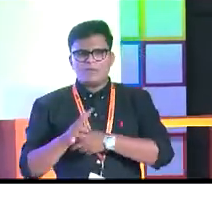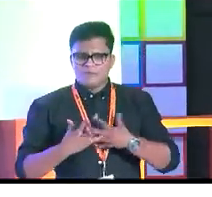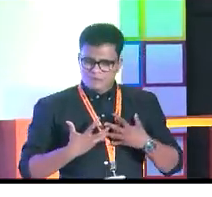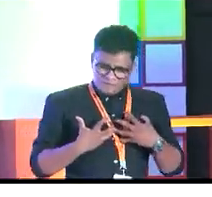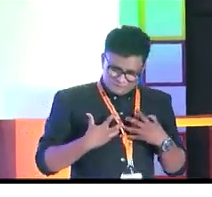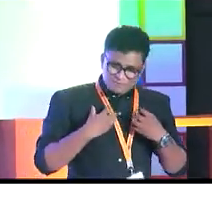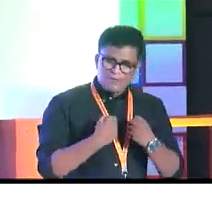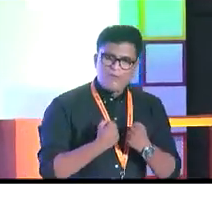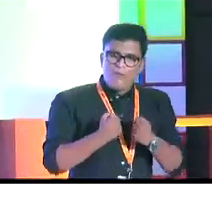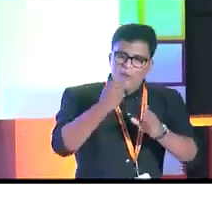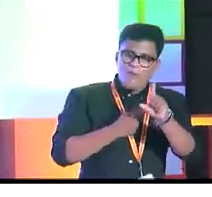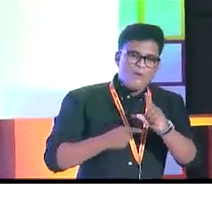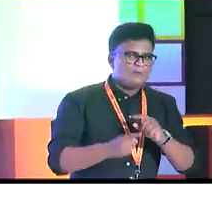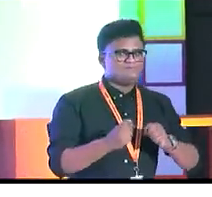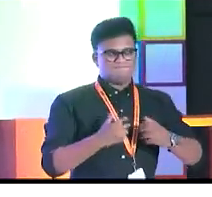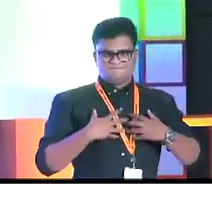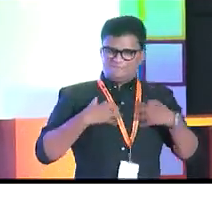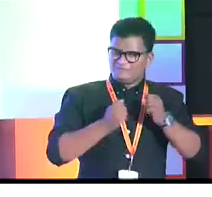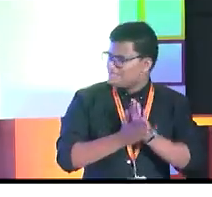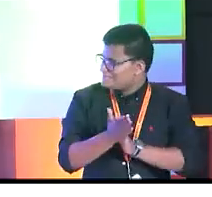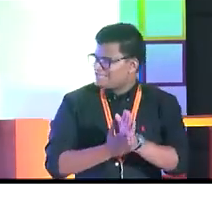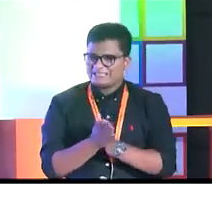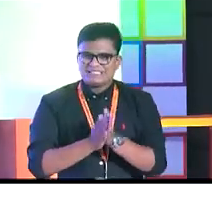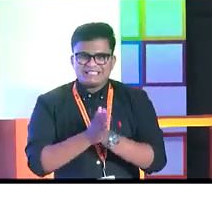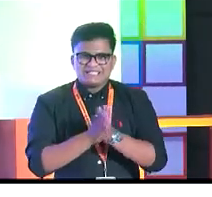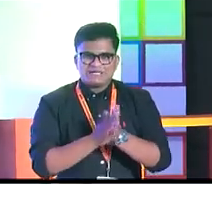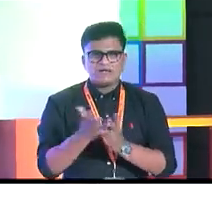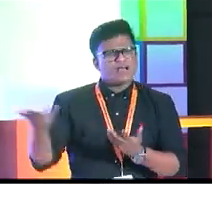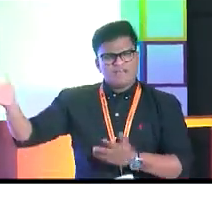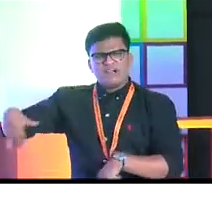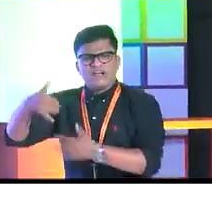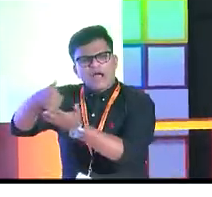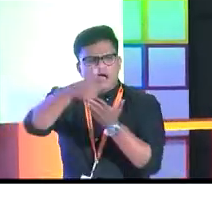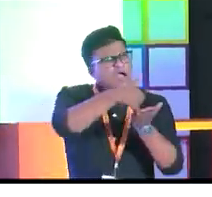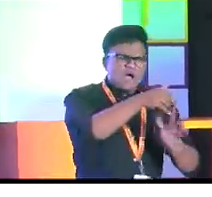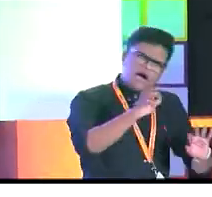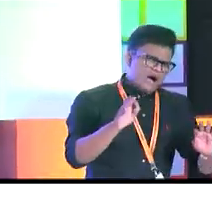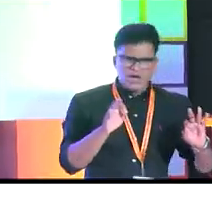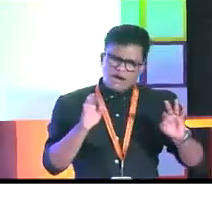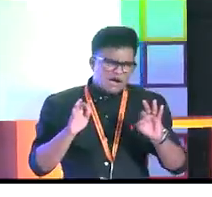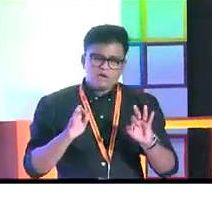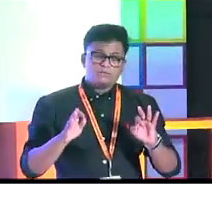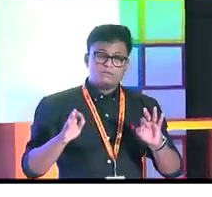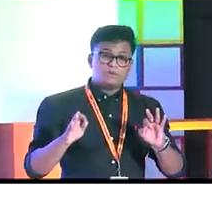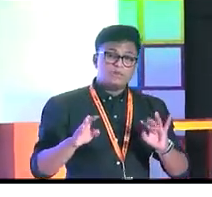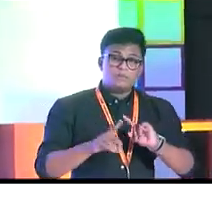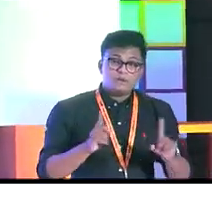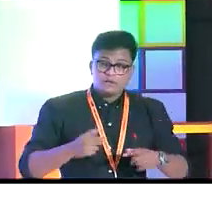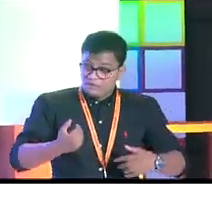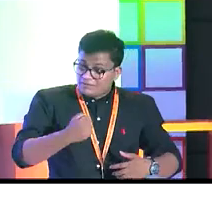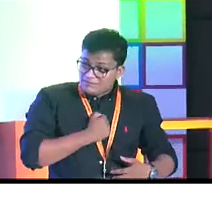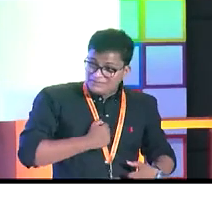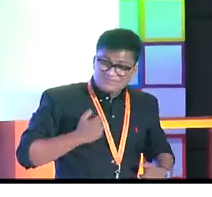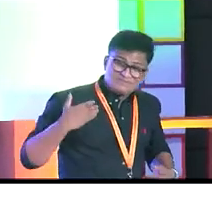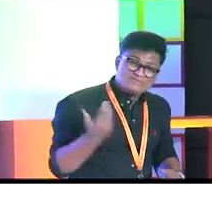साल के लिए क्योंकि देखिए ये सब अवार्ड्स रिकॉग्निशंस ये बड़े अच्छी चीज़ें हैं बट हम लोगों की लाइफ